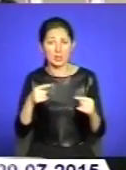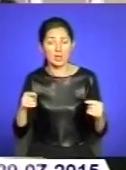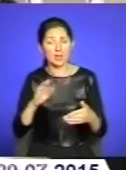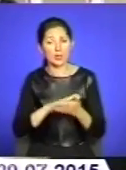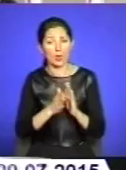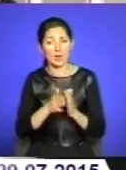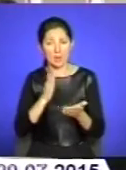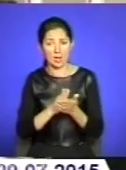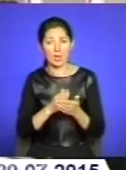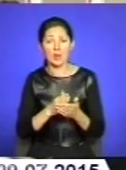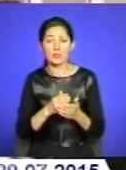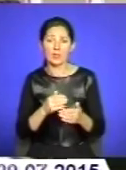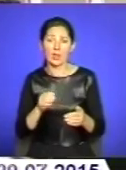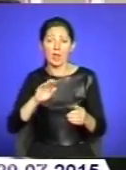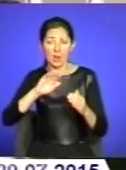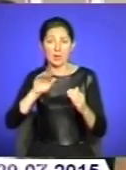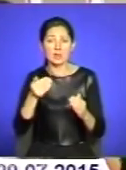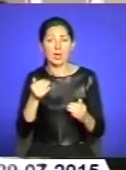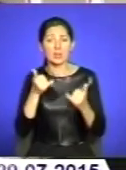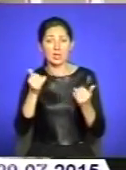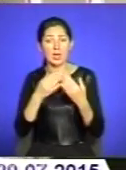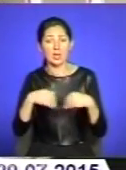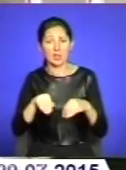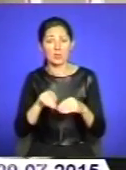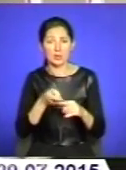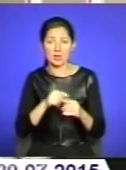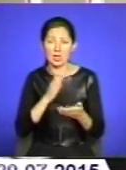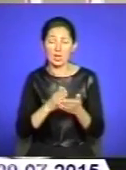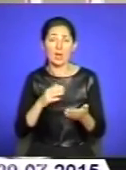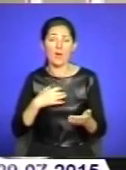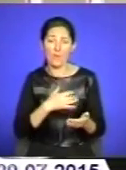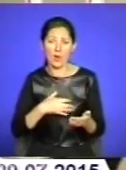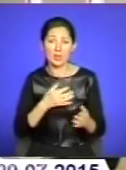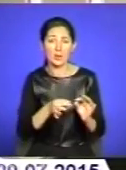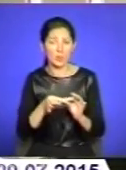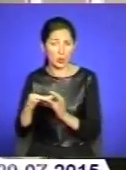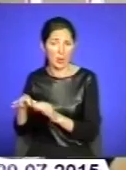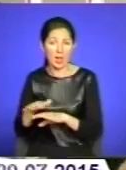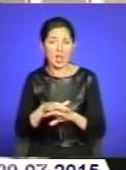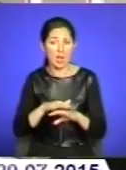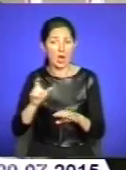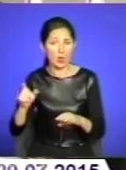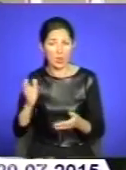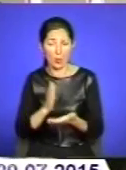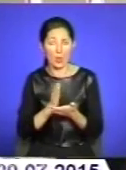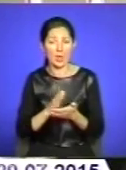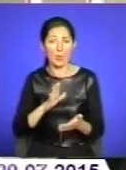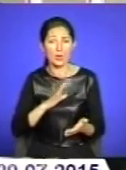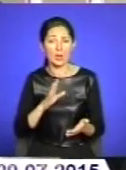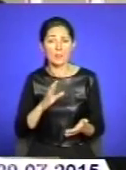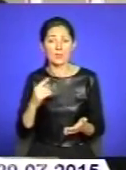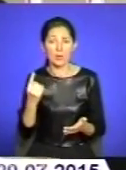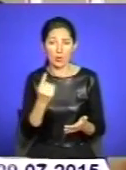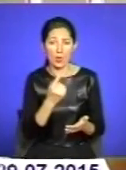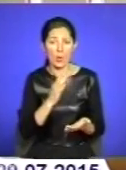до єдності, це і важливий постулат. Тобто народ має перебувати в чомусь одному, має мати